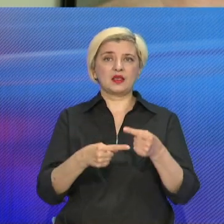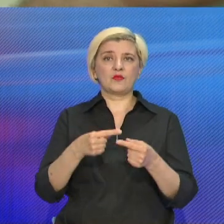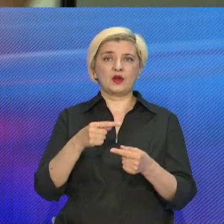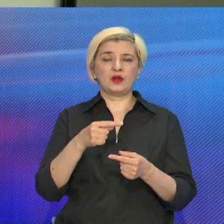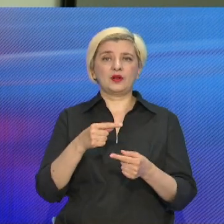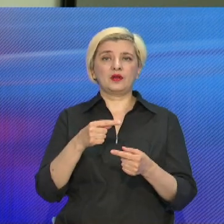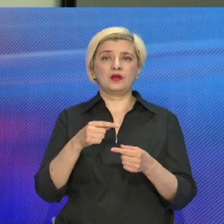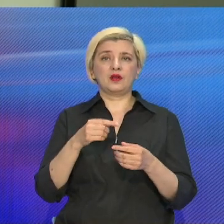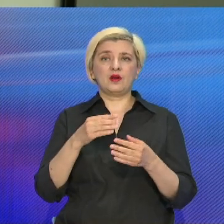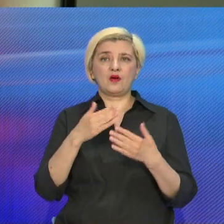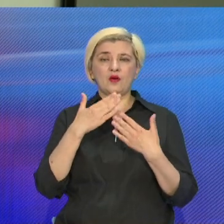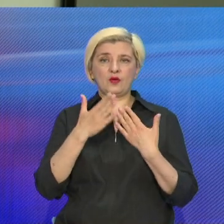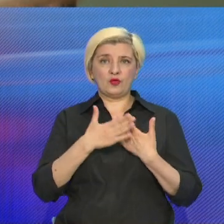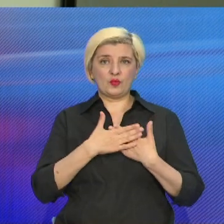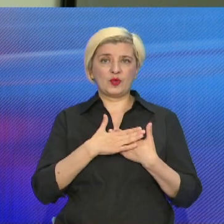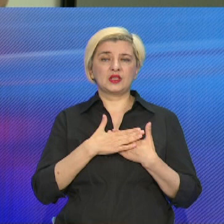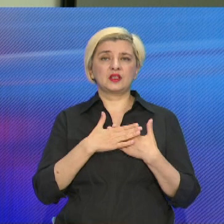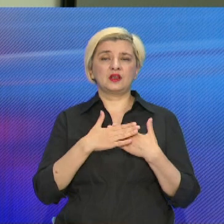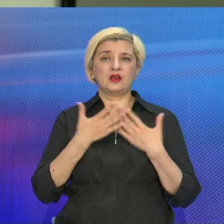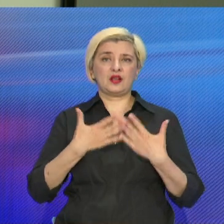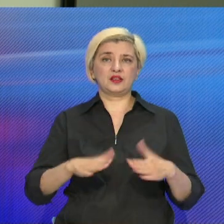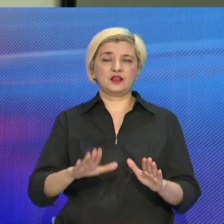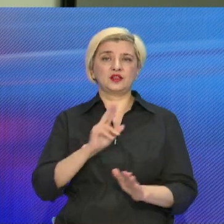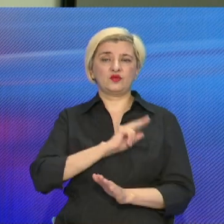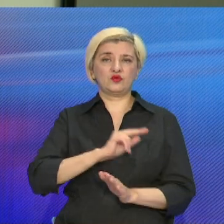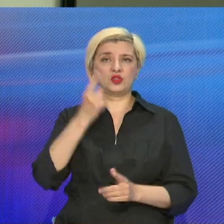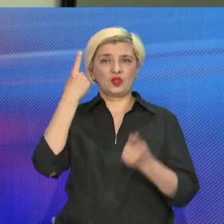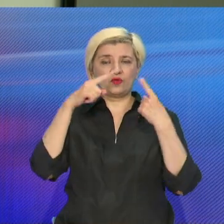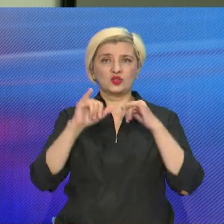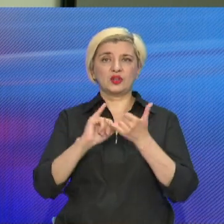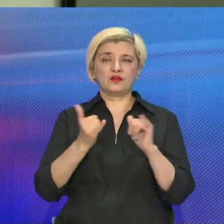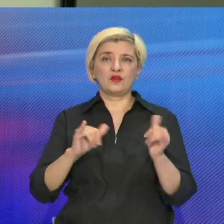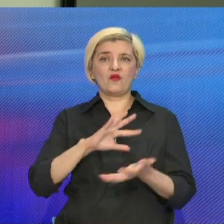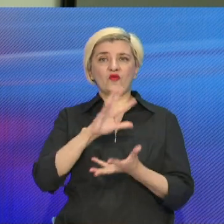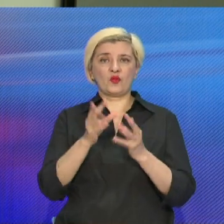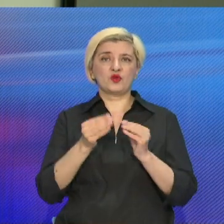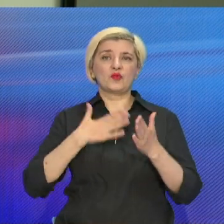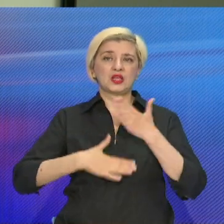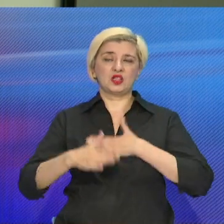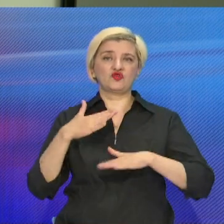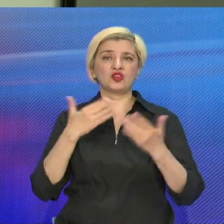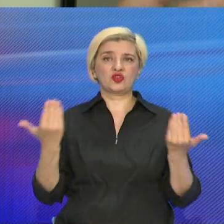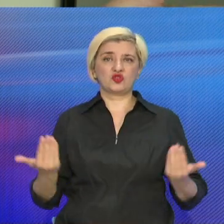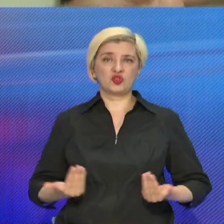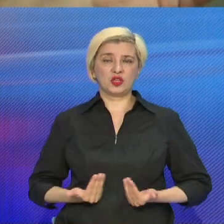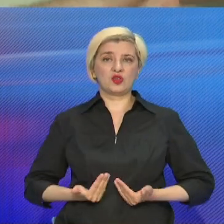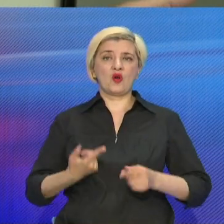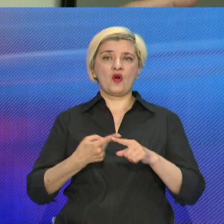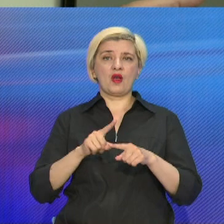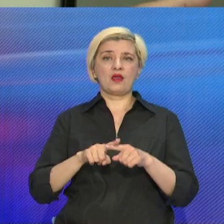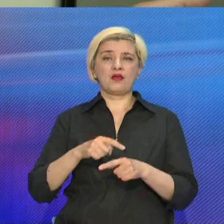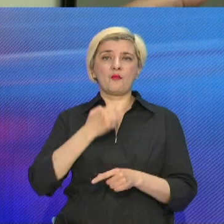любить, родиться, трудиться, творчески развиваться, ну, в общем, наслаждаться жизнью. Это